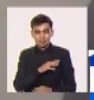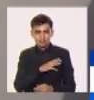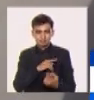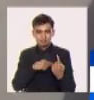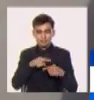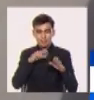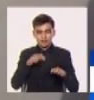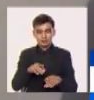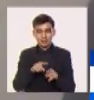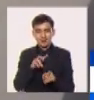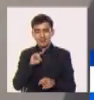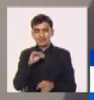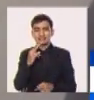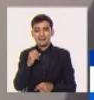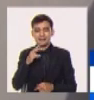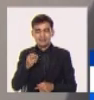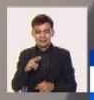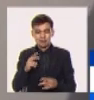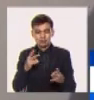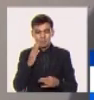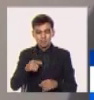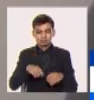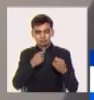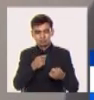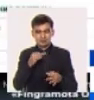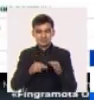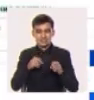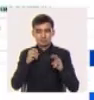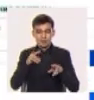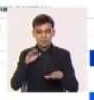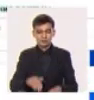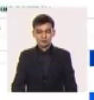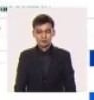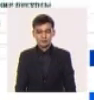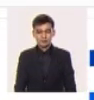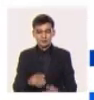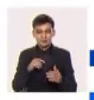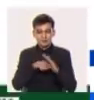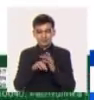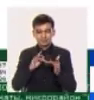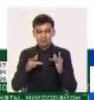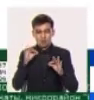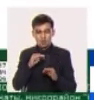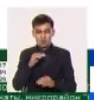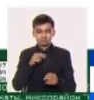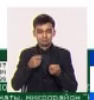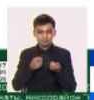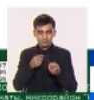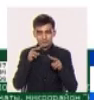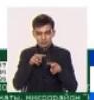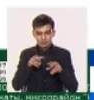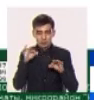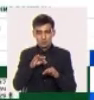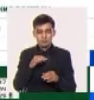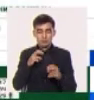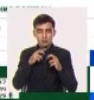будет отозвана лицензия, и, соответственно, материал будет передан правоохранительным органам. На сайте агентства финансового регулирования можно проверить, имеет